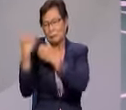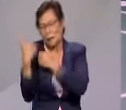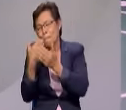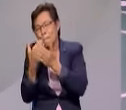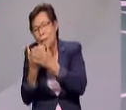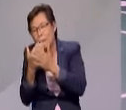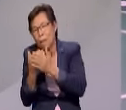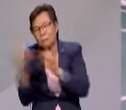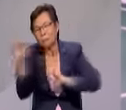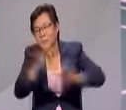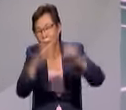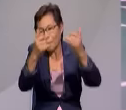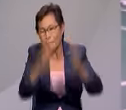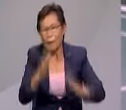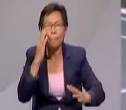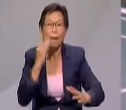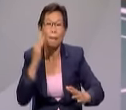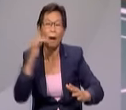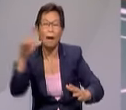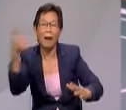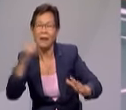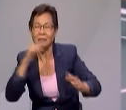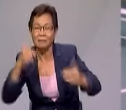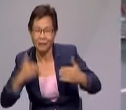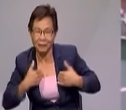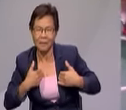baik walaupun tanpa pemain berpengalaman yang lain.